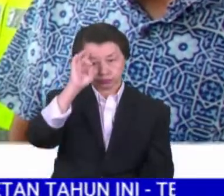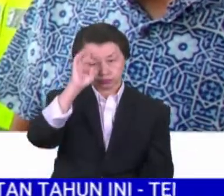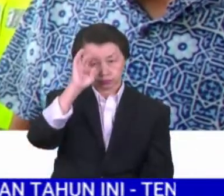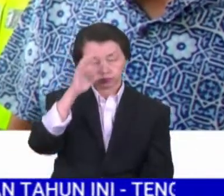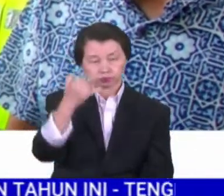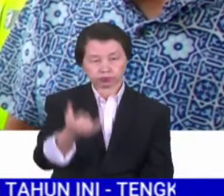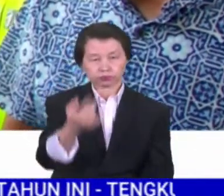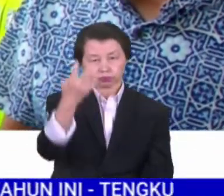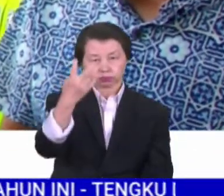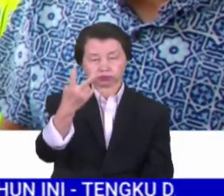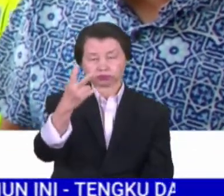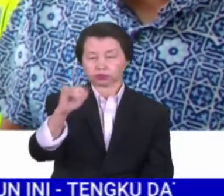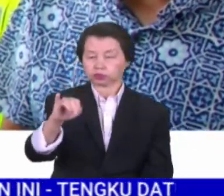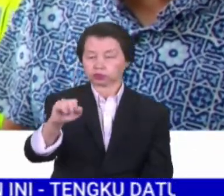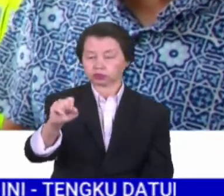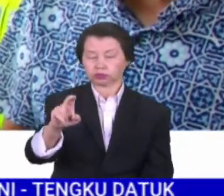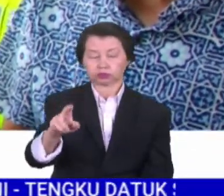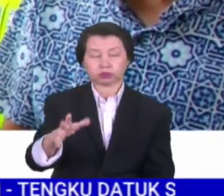dua ni yang besarnya isu